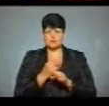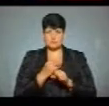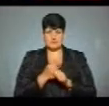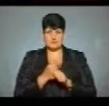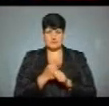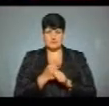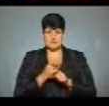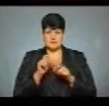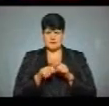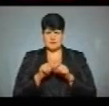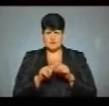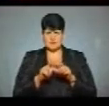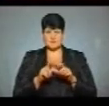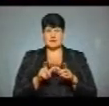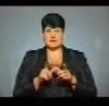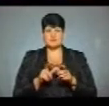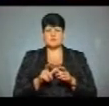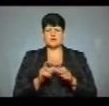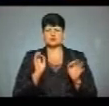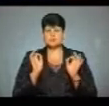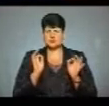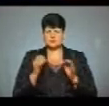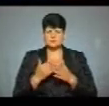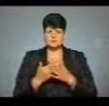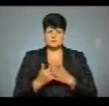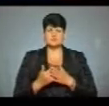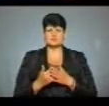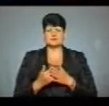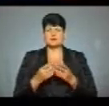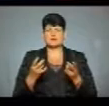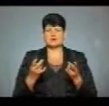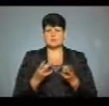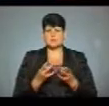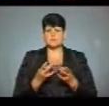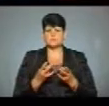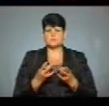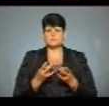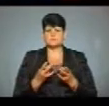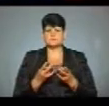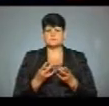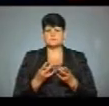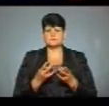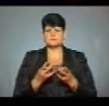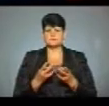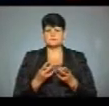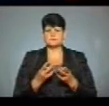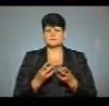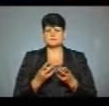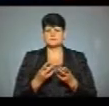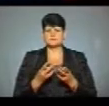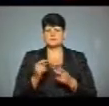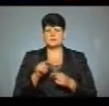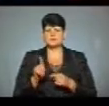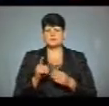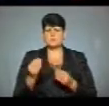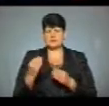відповідні лабораторні дослідження, заміри шумового навантаження, необхідно те, щоб